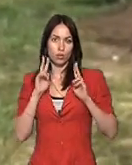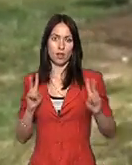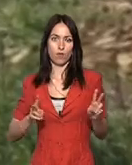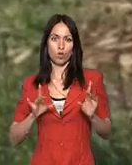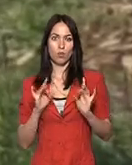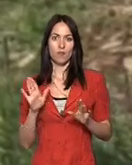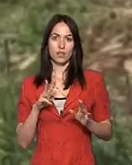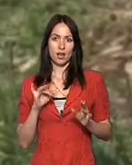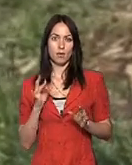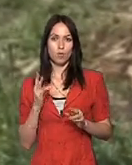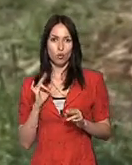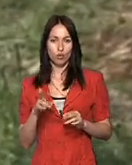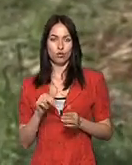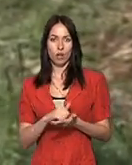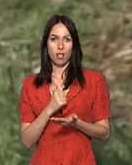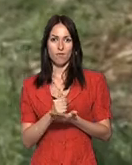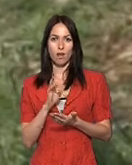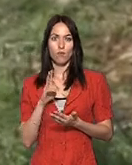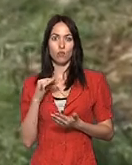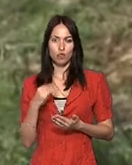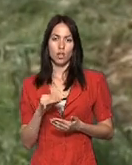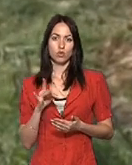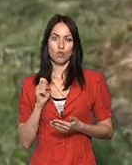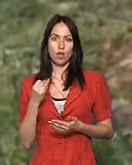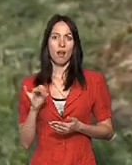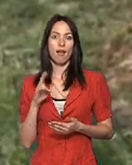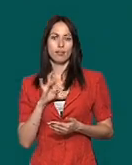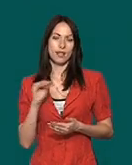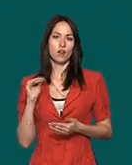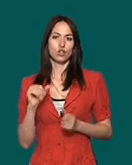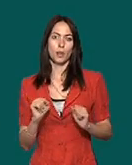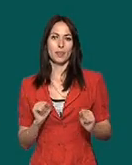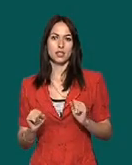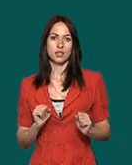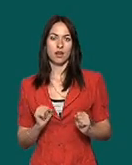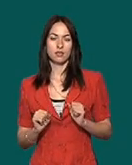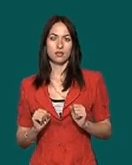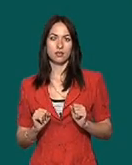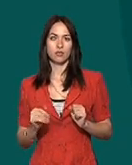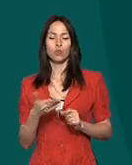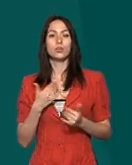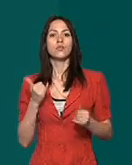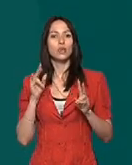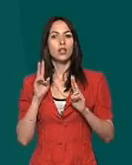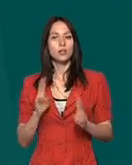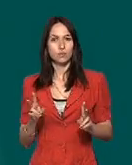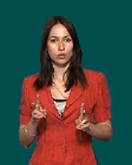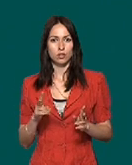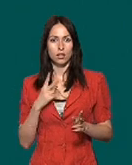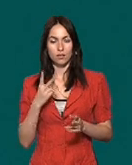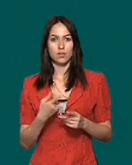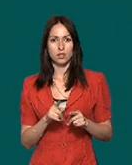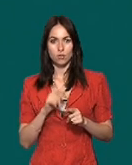каже Віталій Мірошник, голова Вовчанської райдержадміністрації. На жаль, на сьогодні невідомо, місні ці кури чи